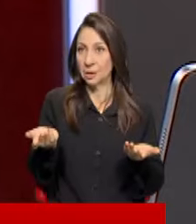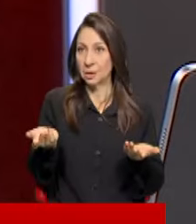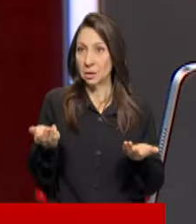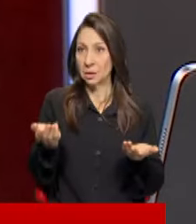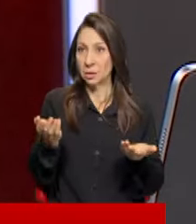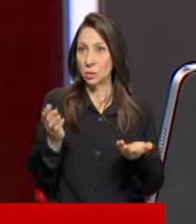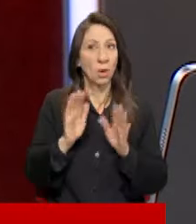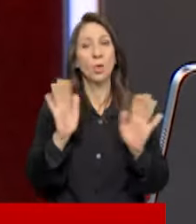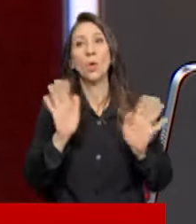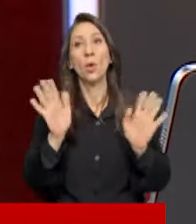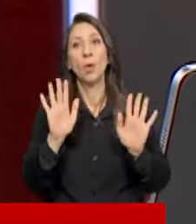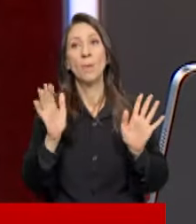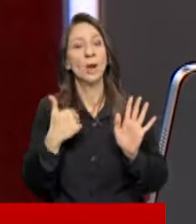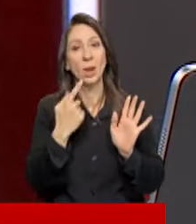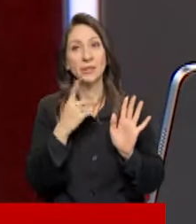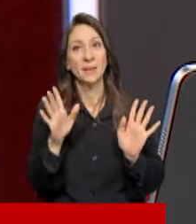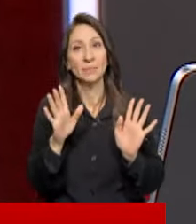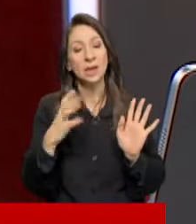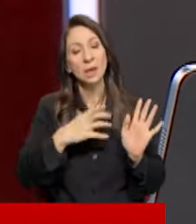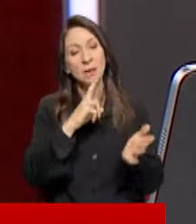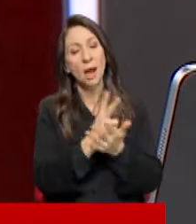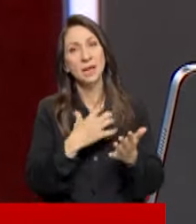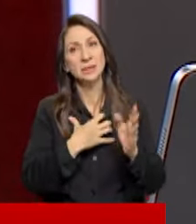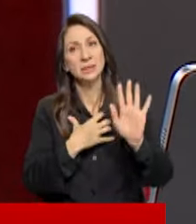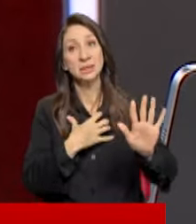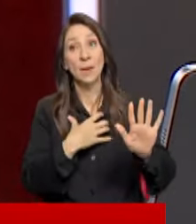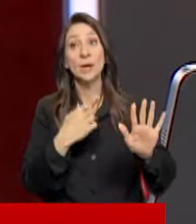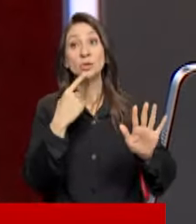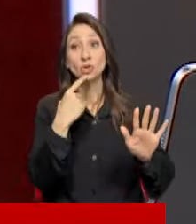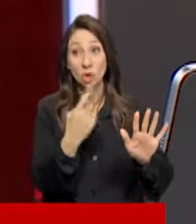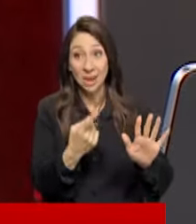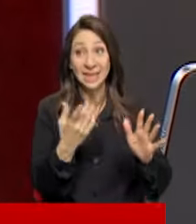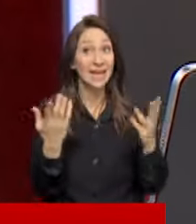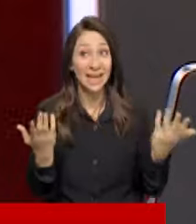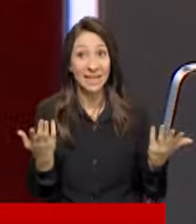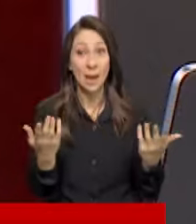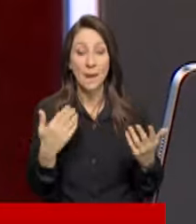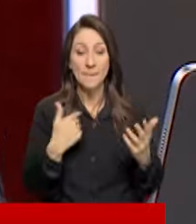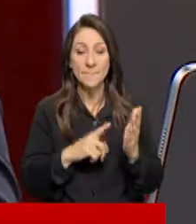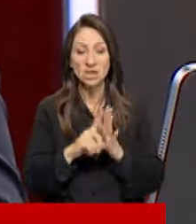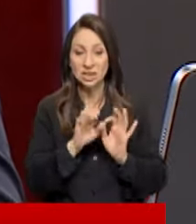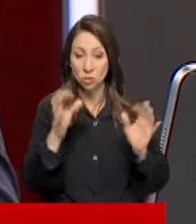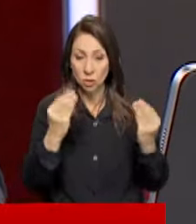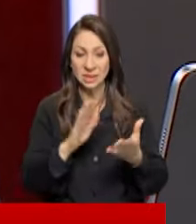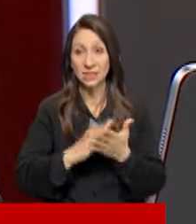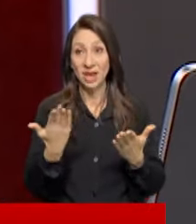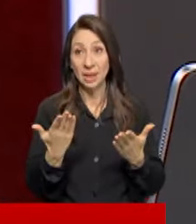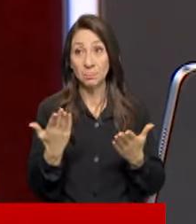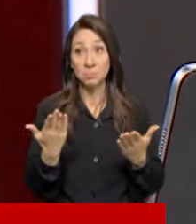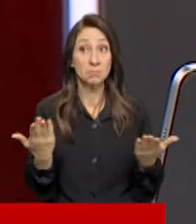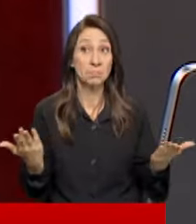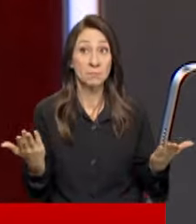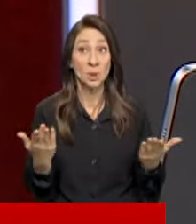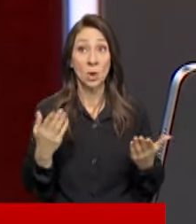istifa yani, etmelidir diyorsunuz. Ya tam öyle demedim. Takdir kendisinin. Ama söyledikleri neydi? Başarısız olursam istifa ederim. Yani